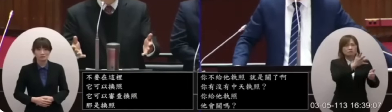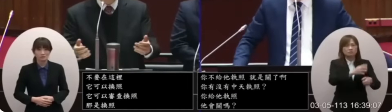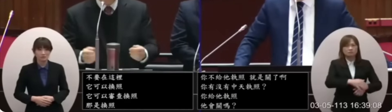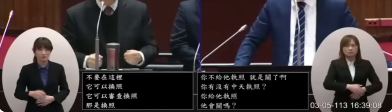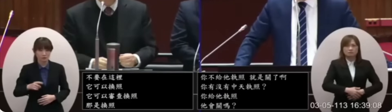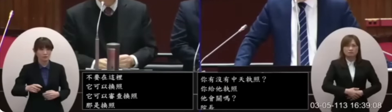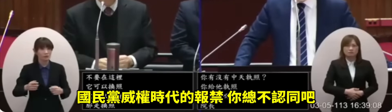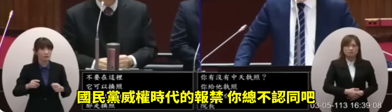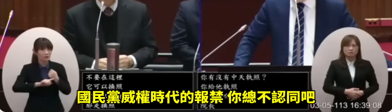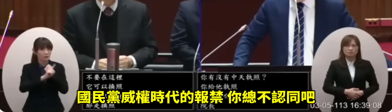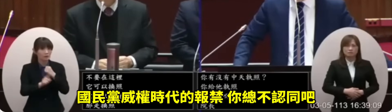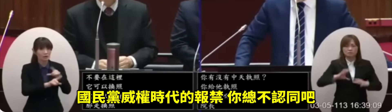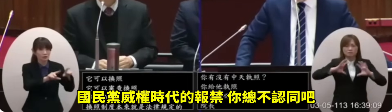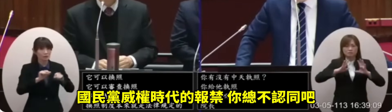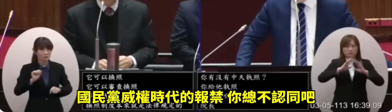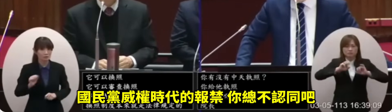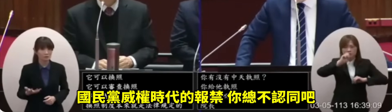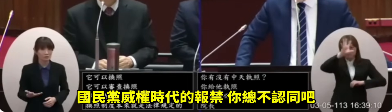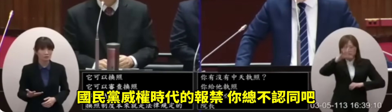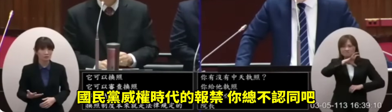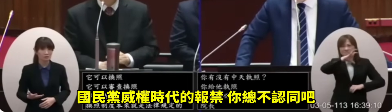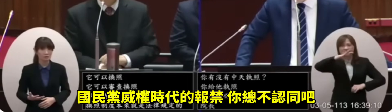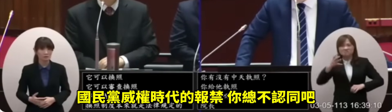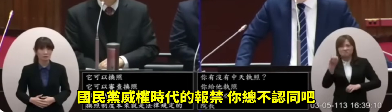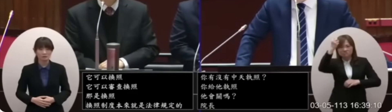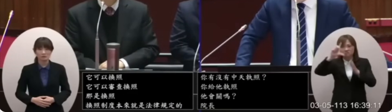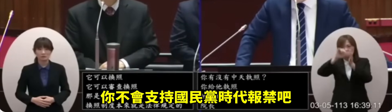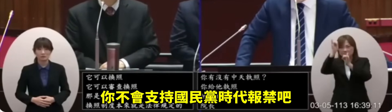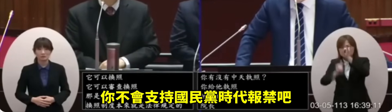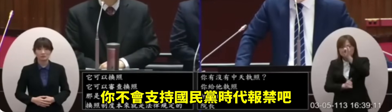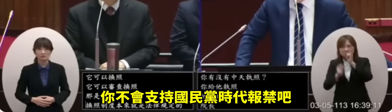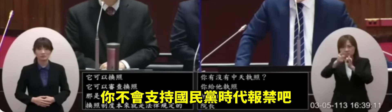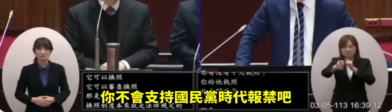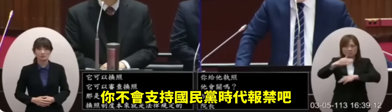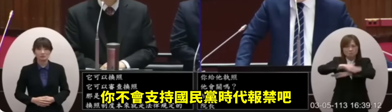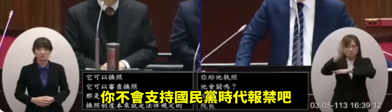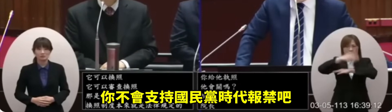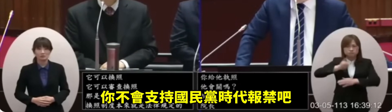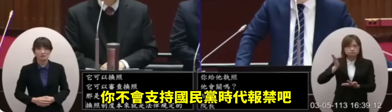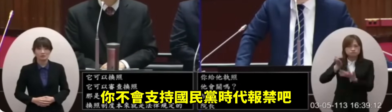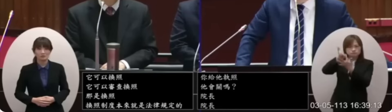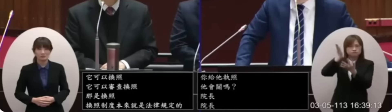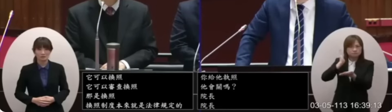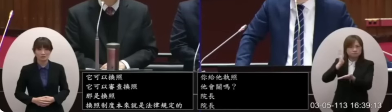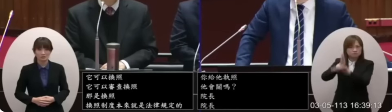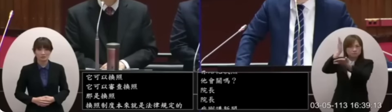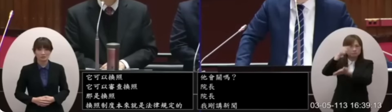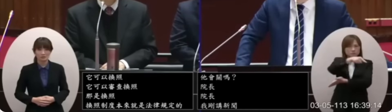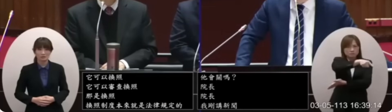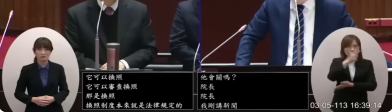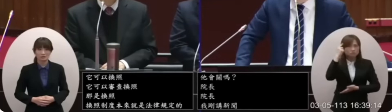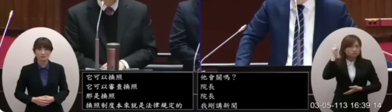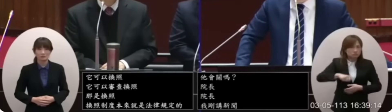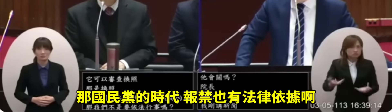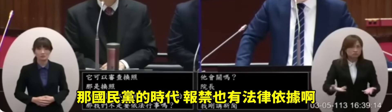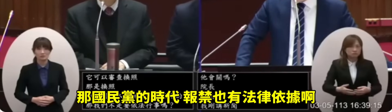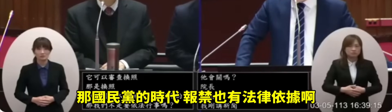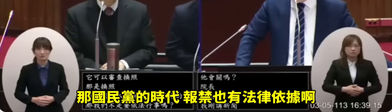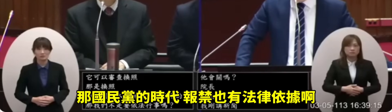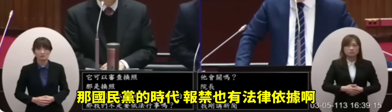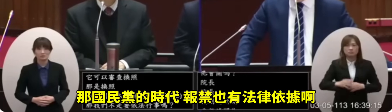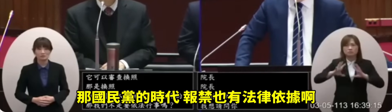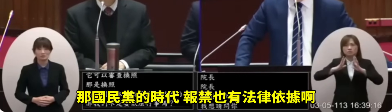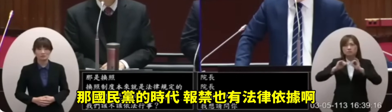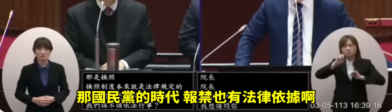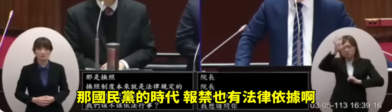不该依法行事。 国民党威权时代的暴进，你总不认同吧？你不会支持国民党时代的暴进吧？那国民党